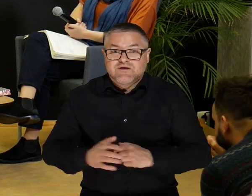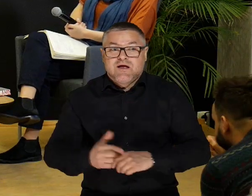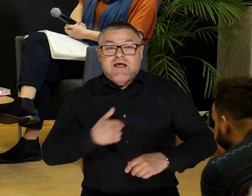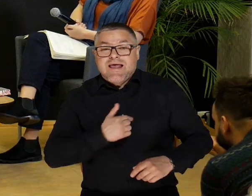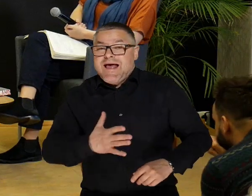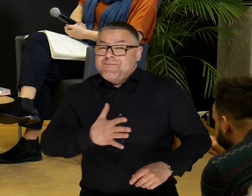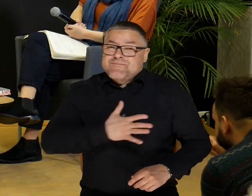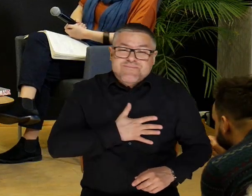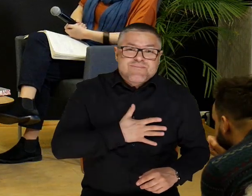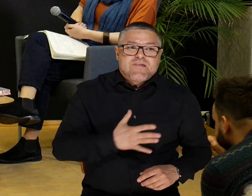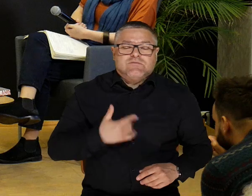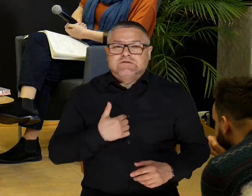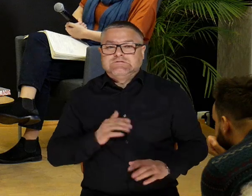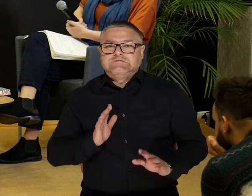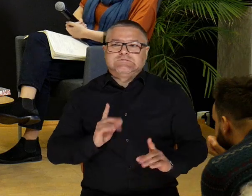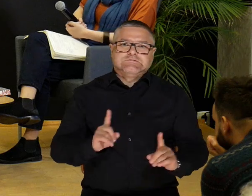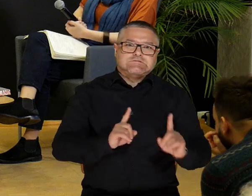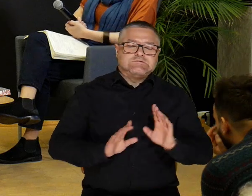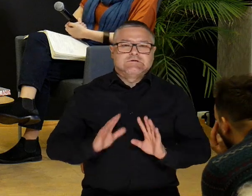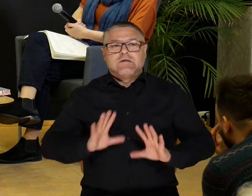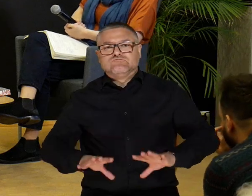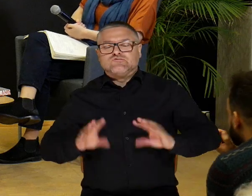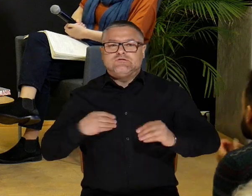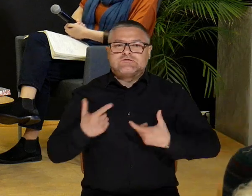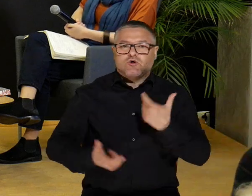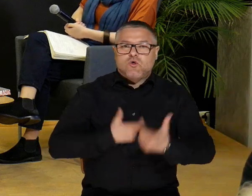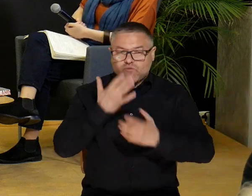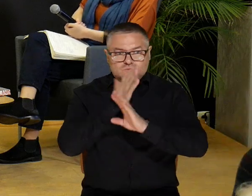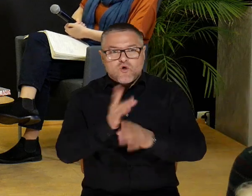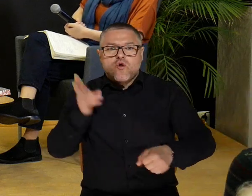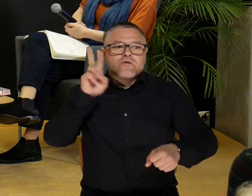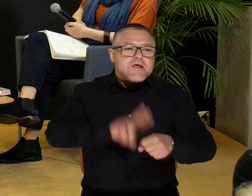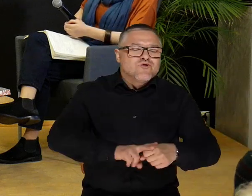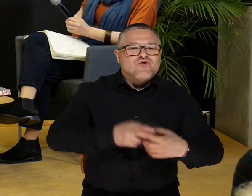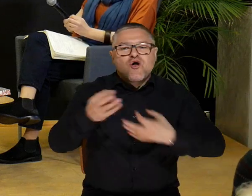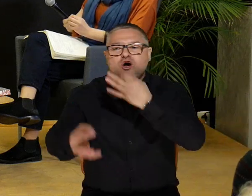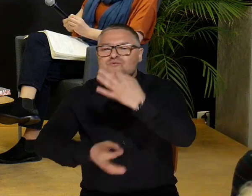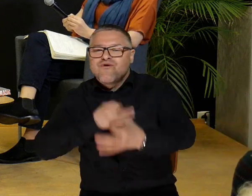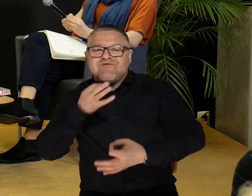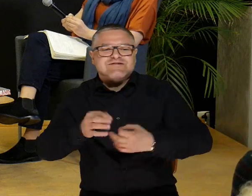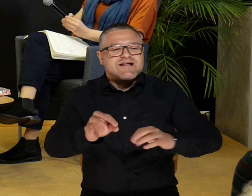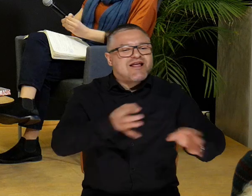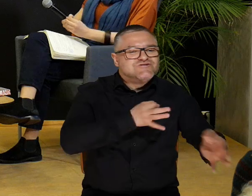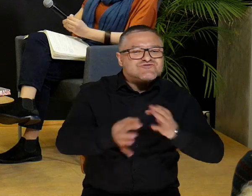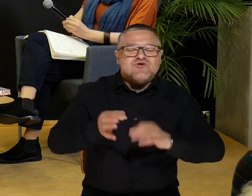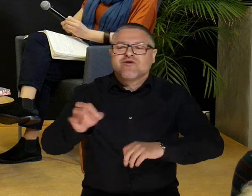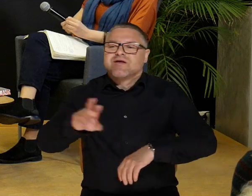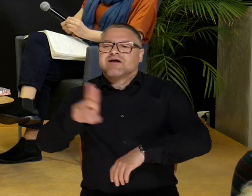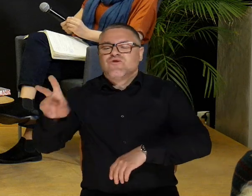miałem nawet taki bo chciałem na początku opowiedzieć, pokazać jakieś wybrane historie, relacje ludzi,